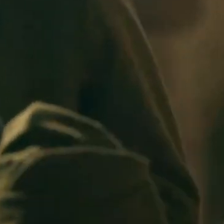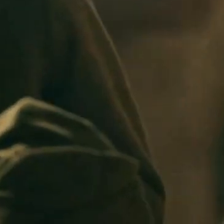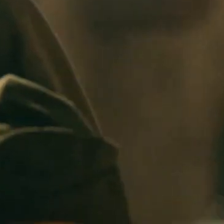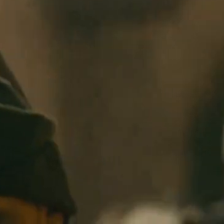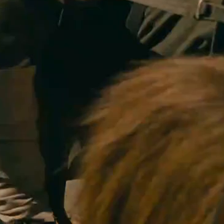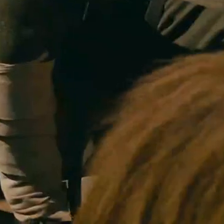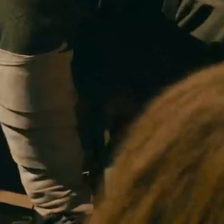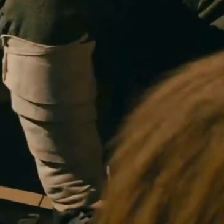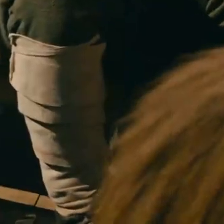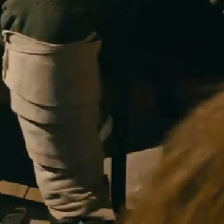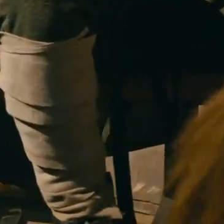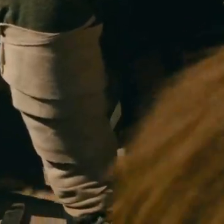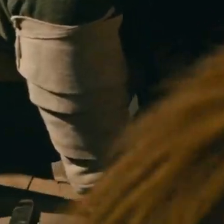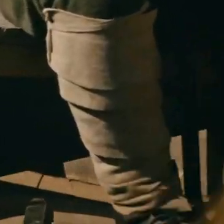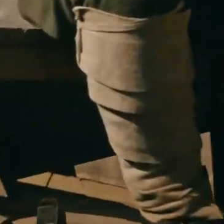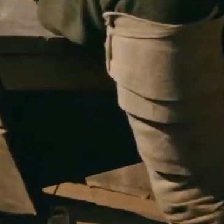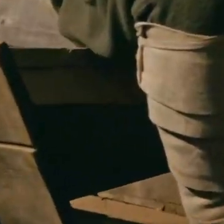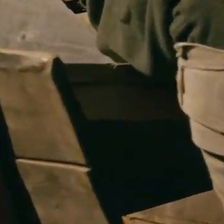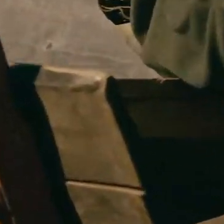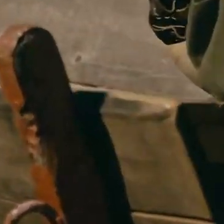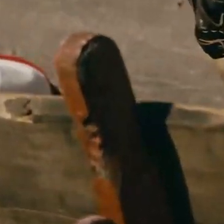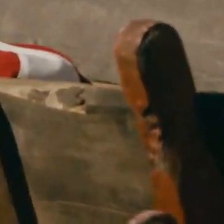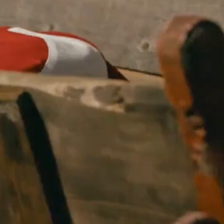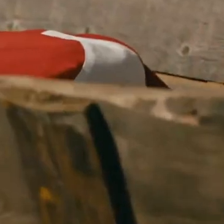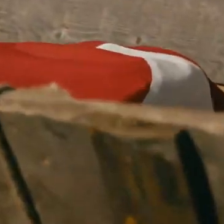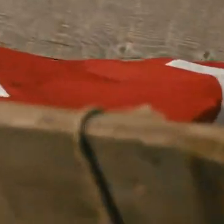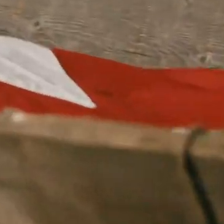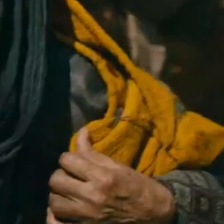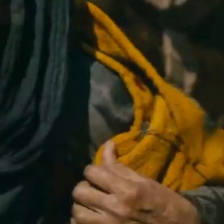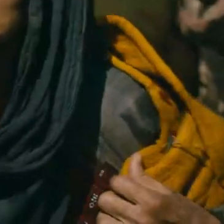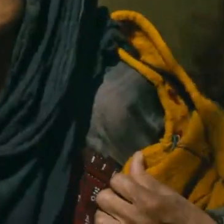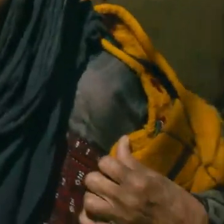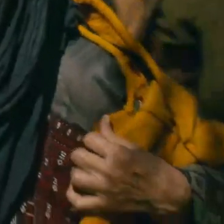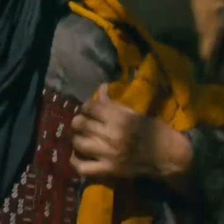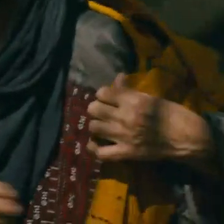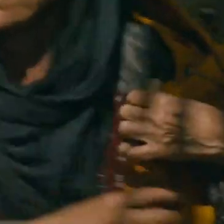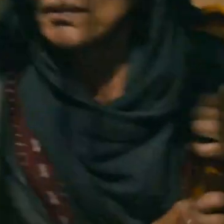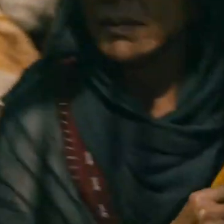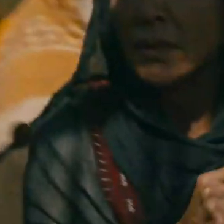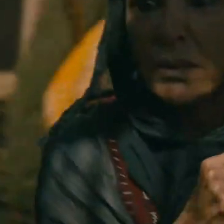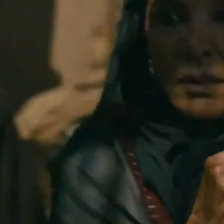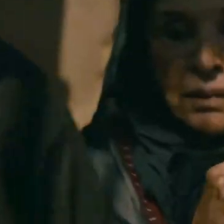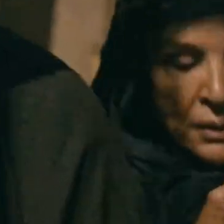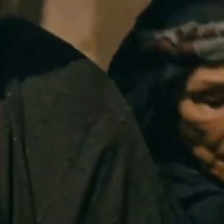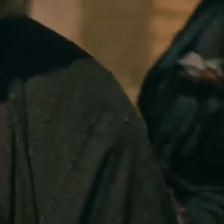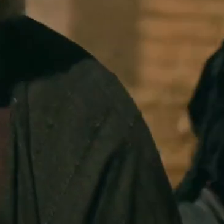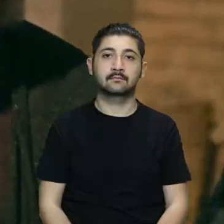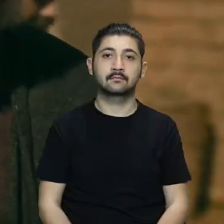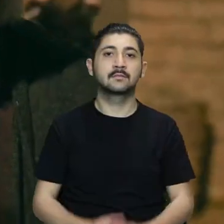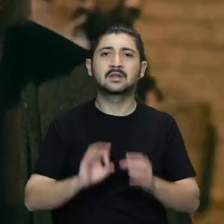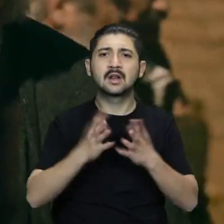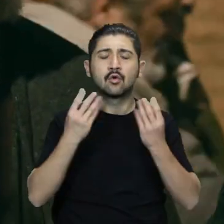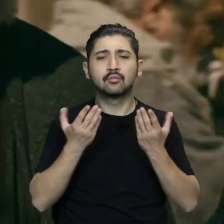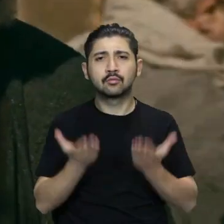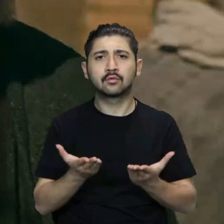Bir at arabasının ardında da bayrağı sarılı bir şehit var. Hüsrev Şefik'e yanaştı. Nasıl oldu